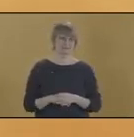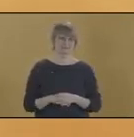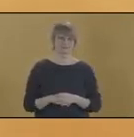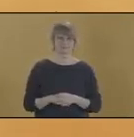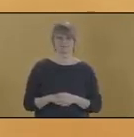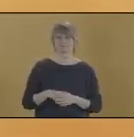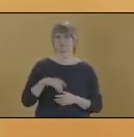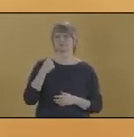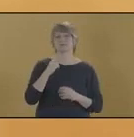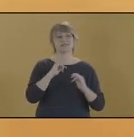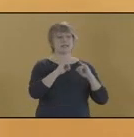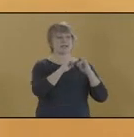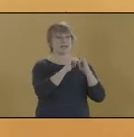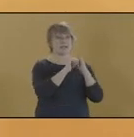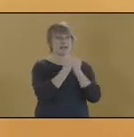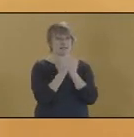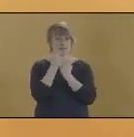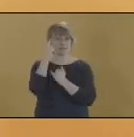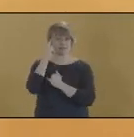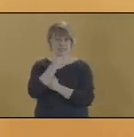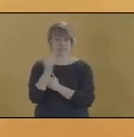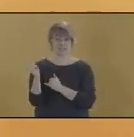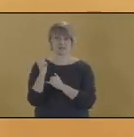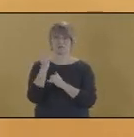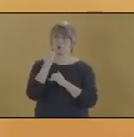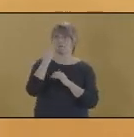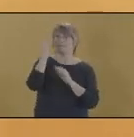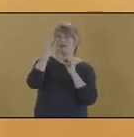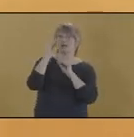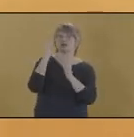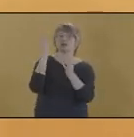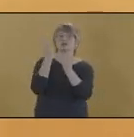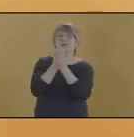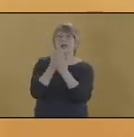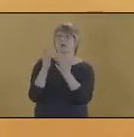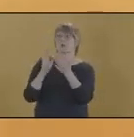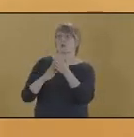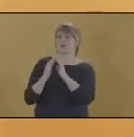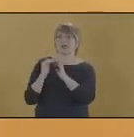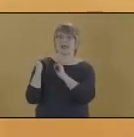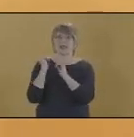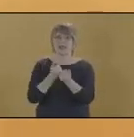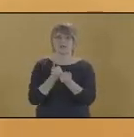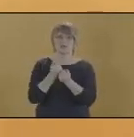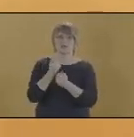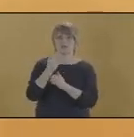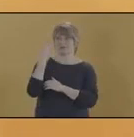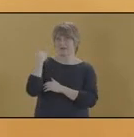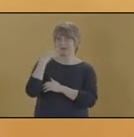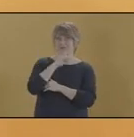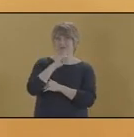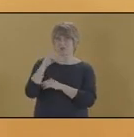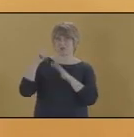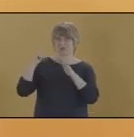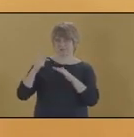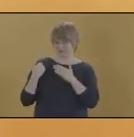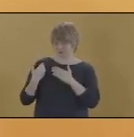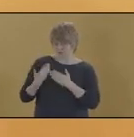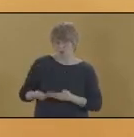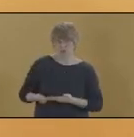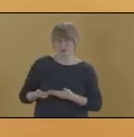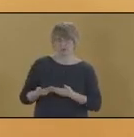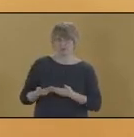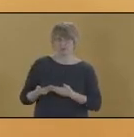das elterliche Wissen über Hilfsangebote und Meldestellen im Vergleich zu 2017 zurückgegangen, was jetzt auch eher